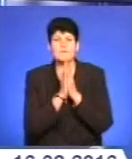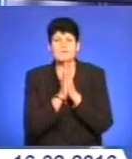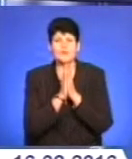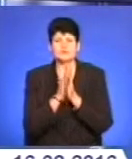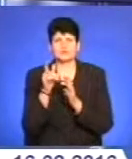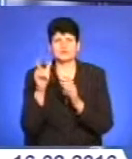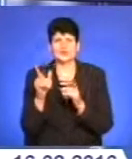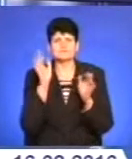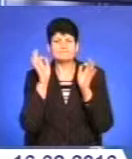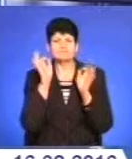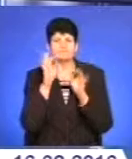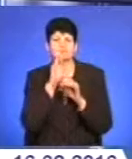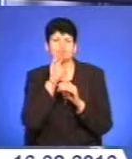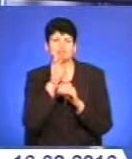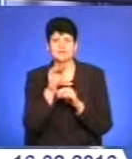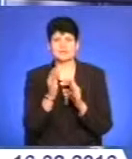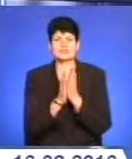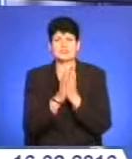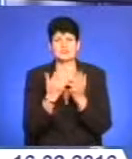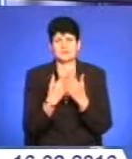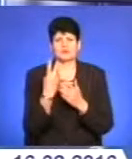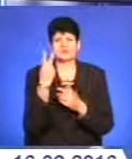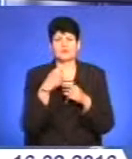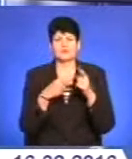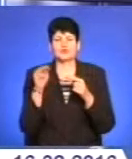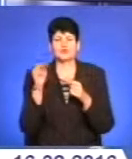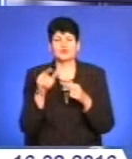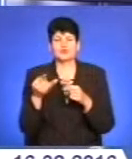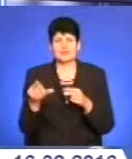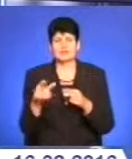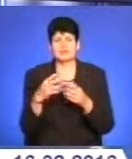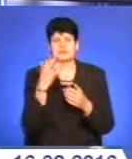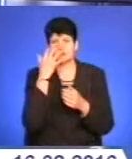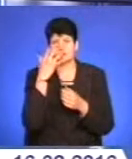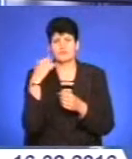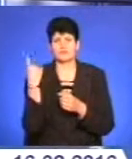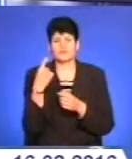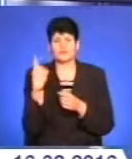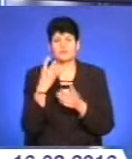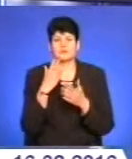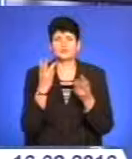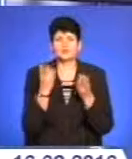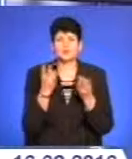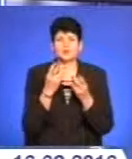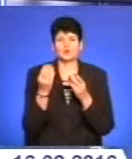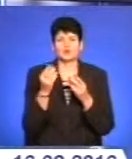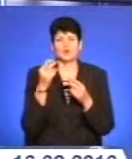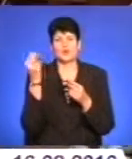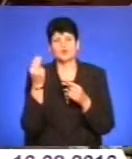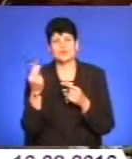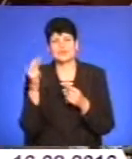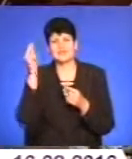озвучити книги. Близько 2,5 тисяч людей з вадами зору в області потребують художньої та навчальної літератури.